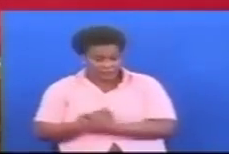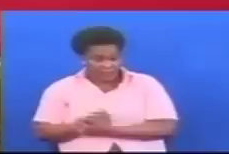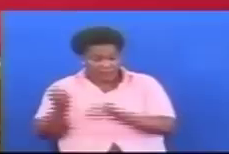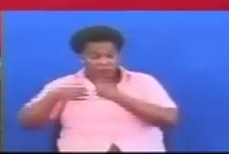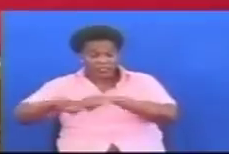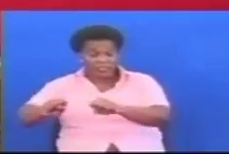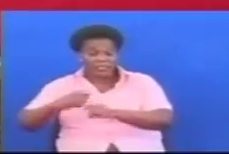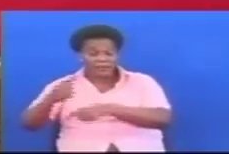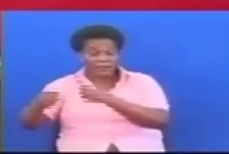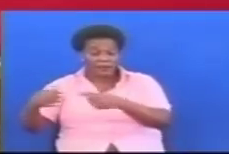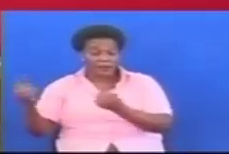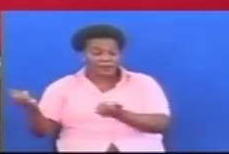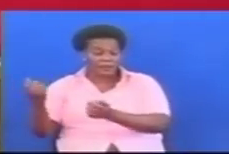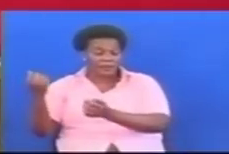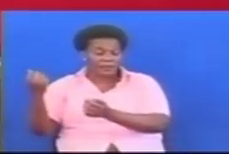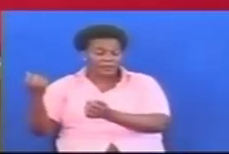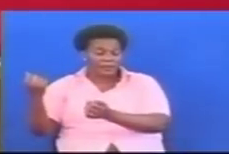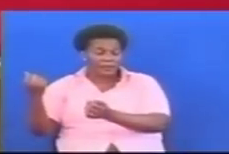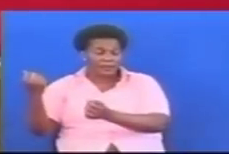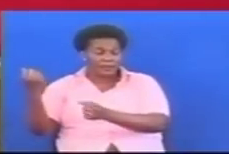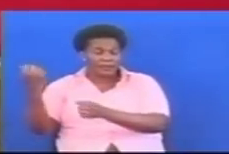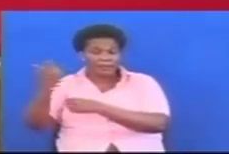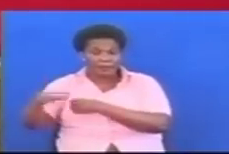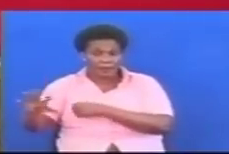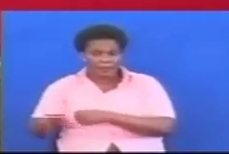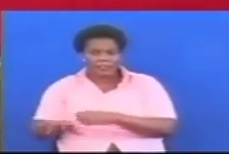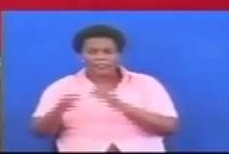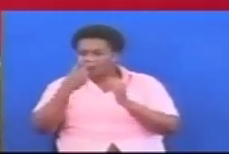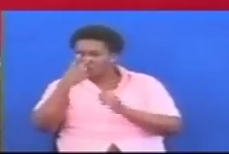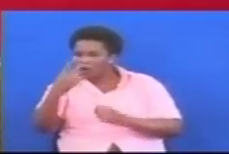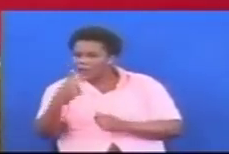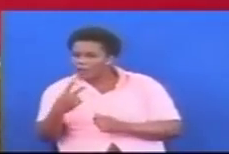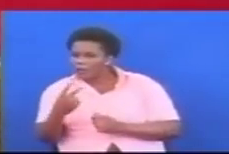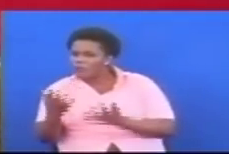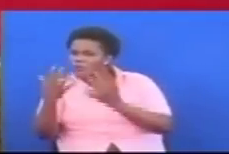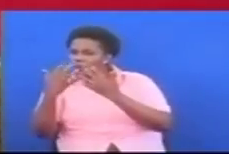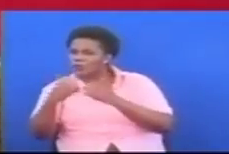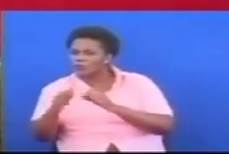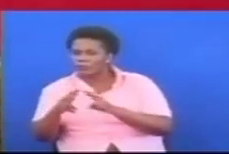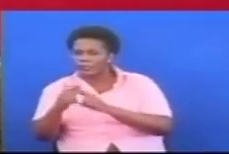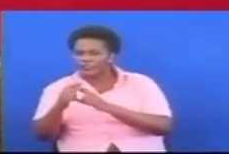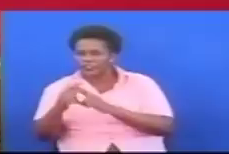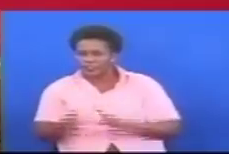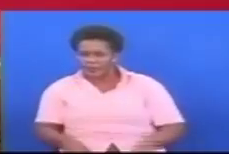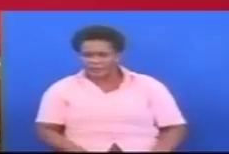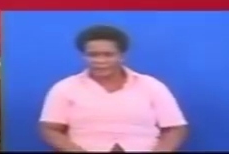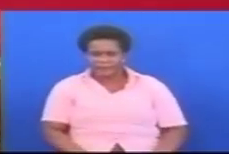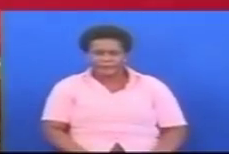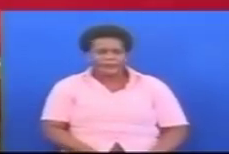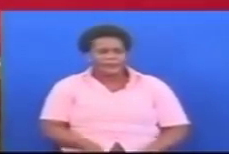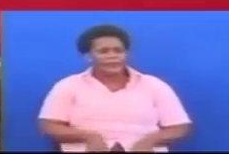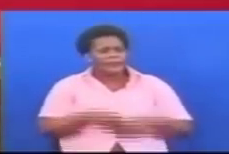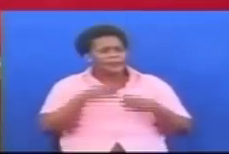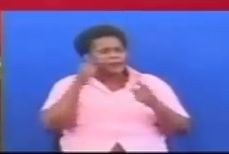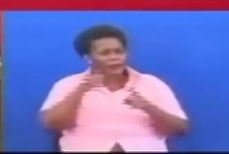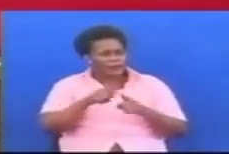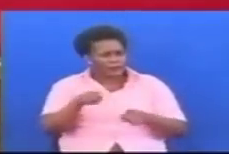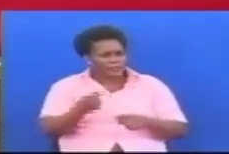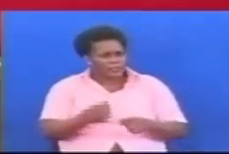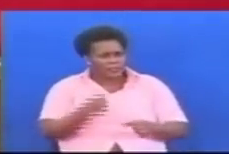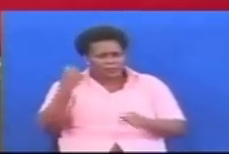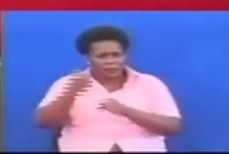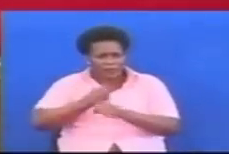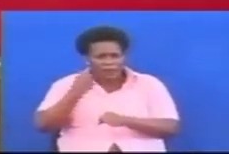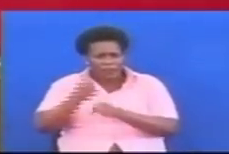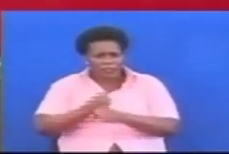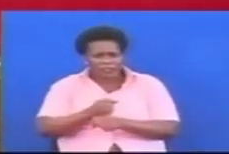uzingatie uwezo wa makandarasi pamoja na miongoni mwao utoaji wa zabuni ili kuepusha kutoa miradi mingi kwa